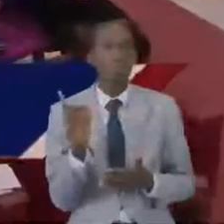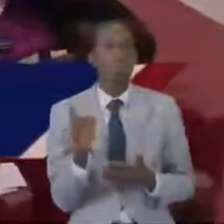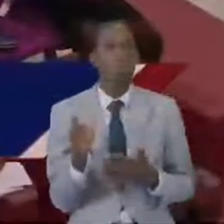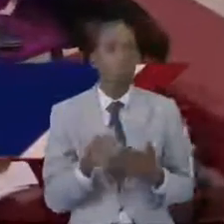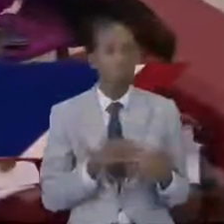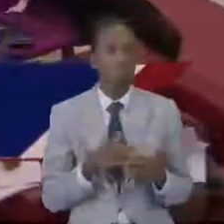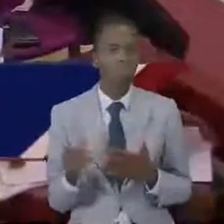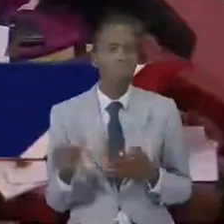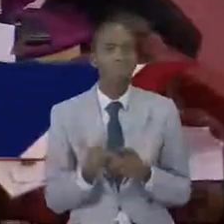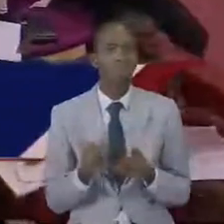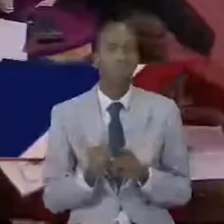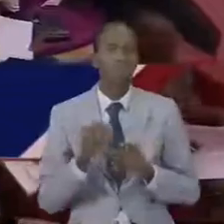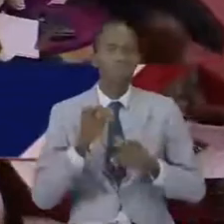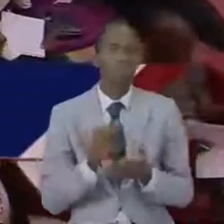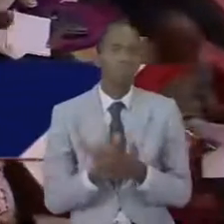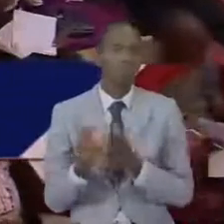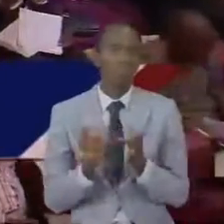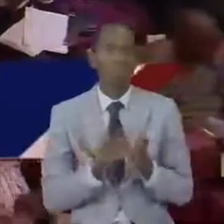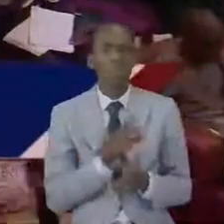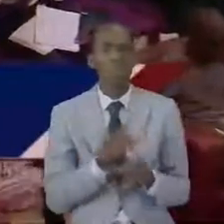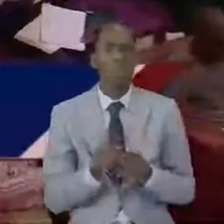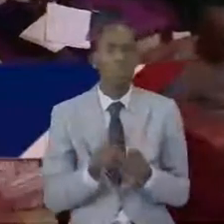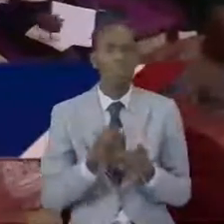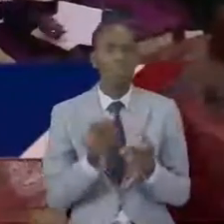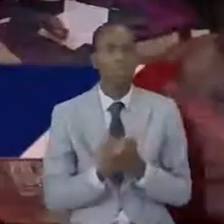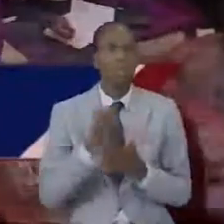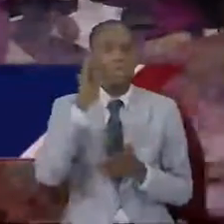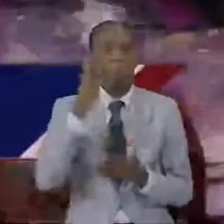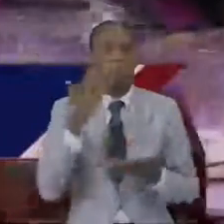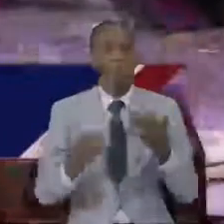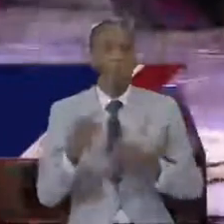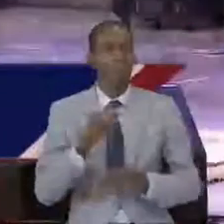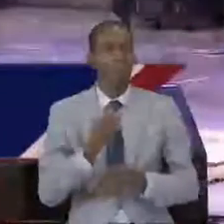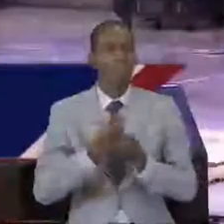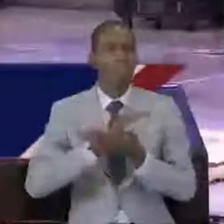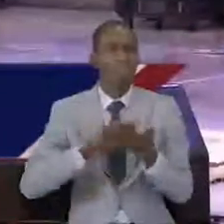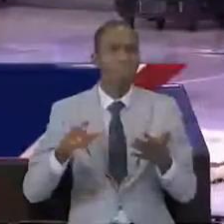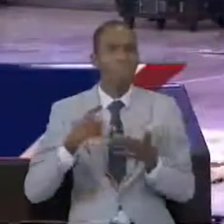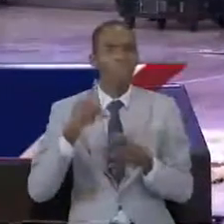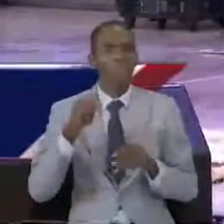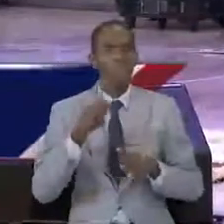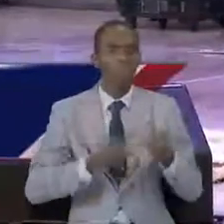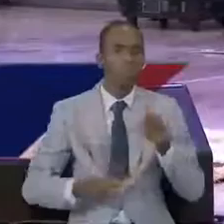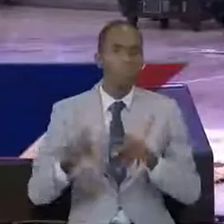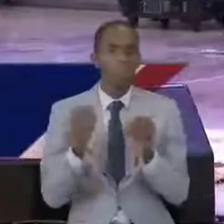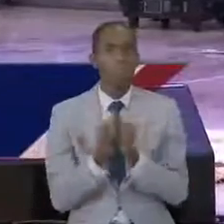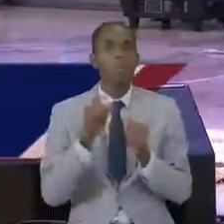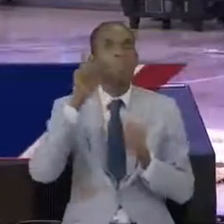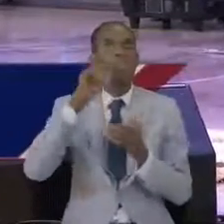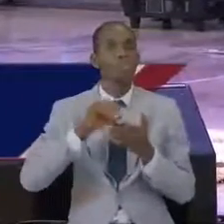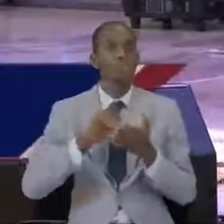et bref chapitre 13 verset 12 c'est pour cela que Jésus aussi